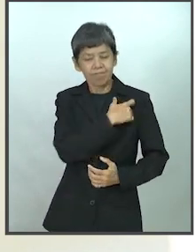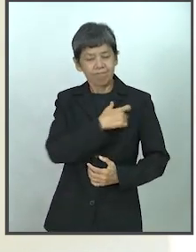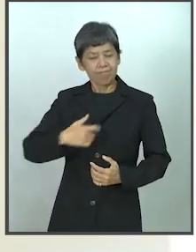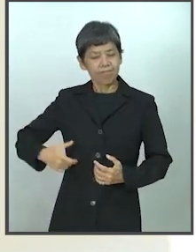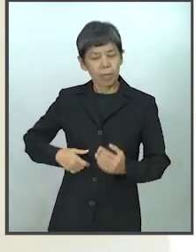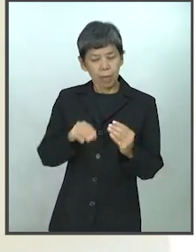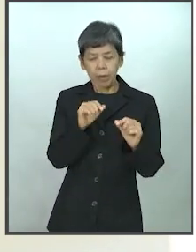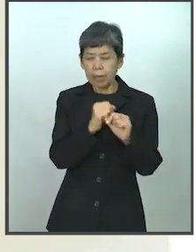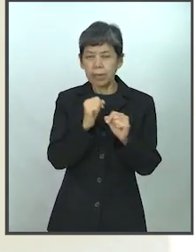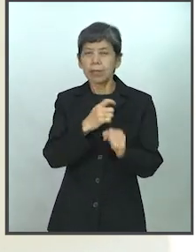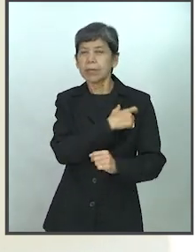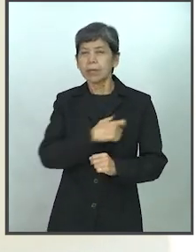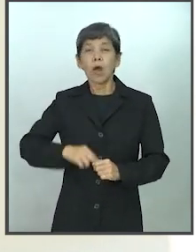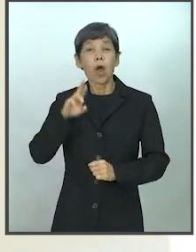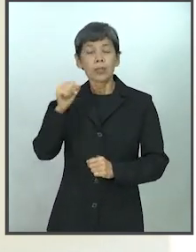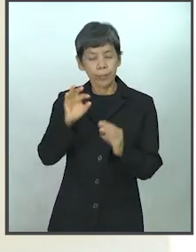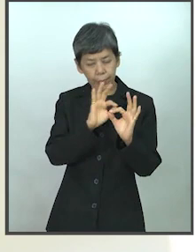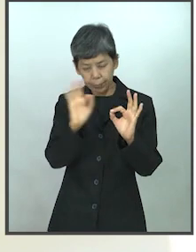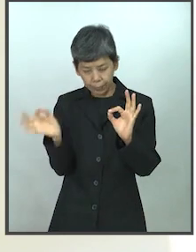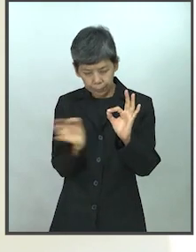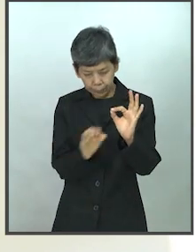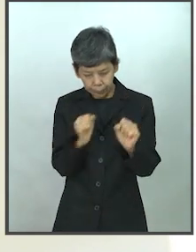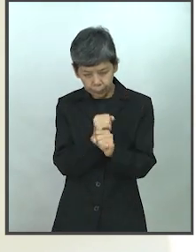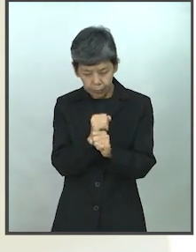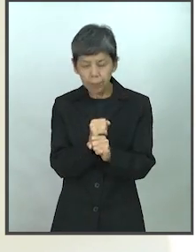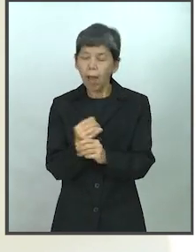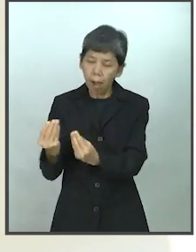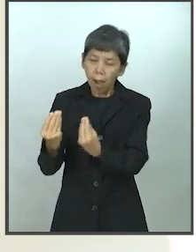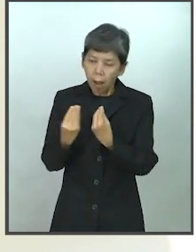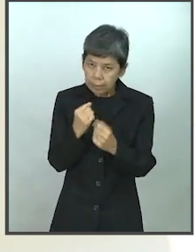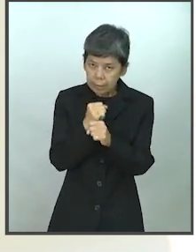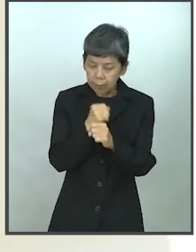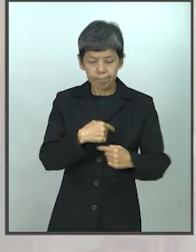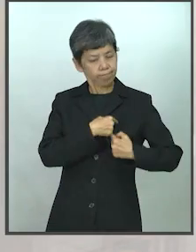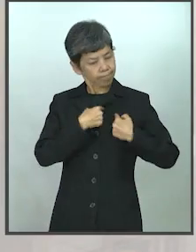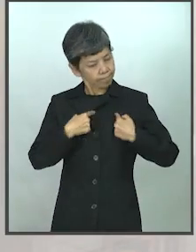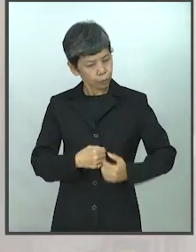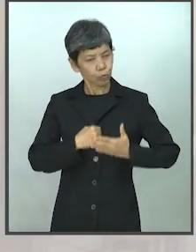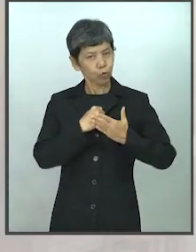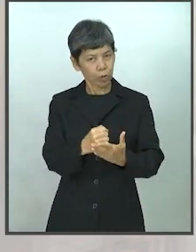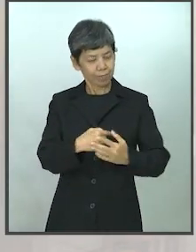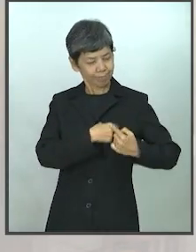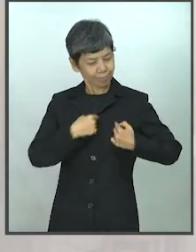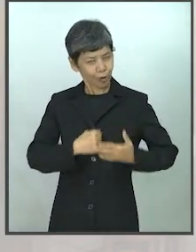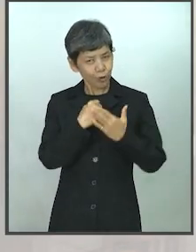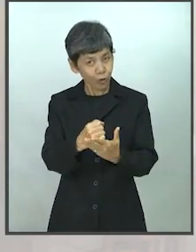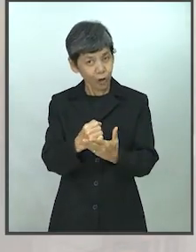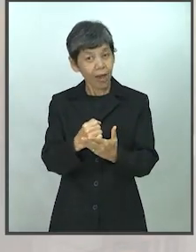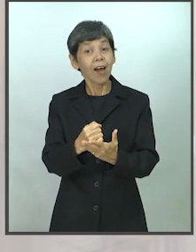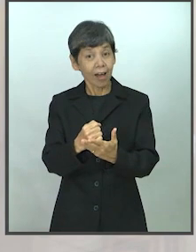ที่ในหลวงรัชกาลที่10ของเรา ครับ ท่านทรงประทานมาก็คือจิตอาสาจิตอาสาพระราชท